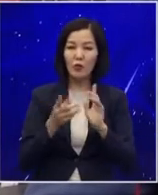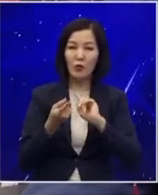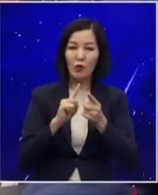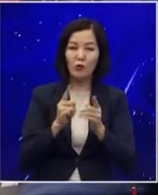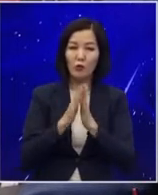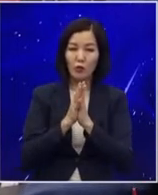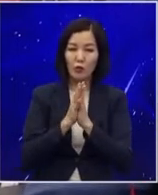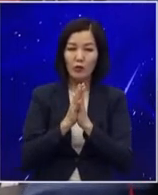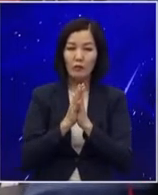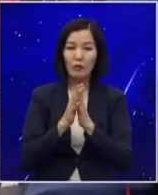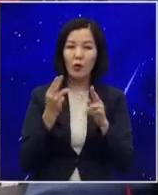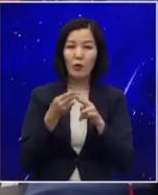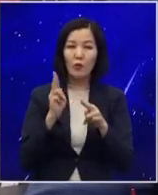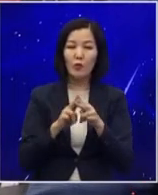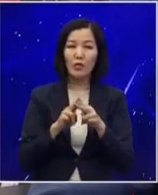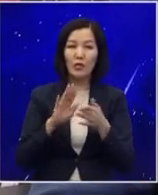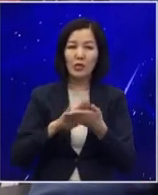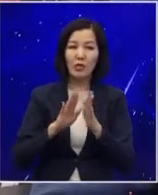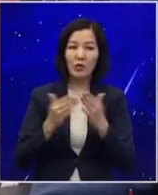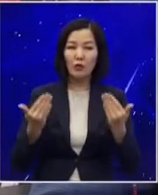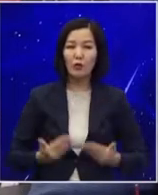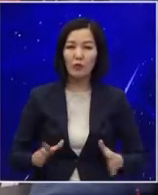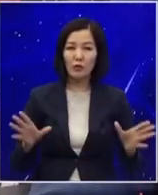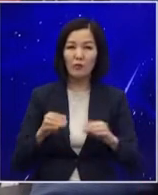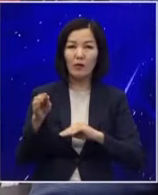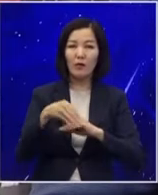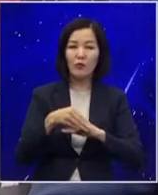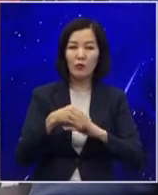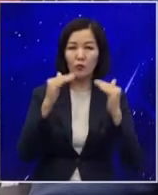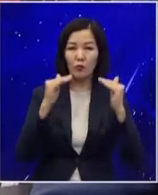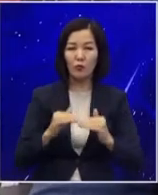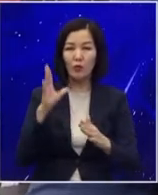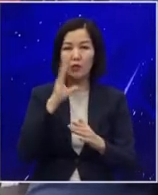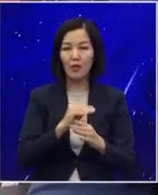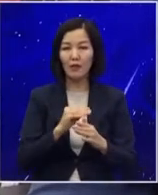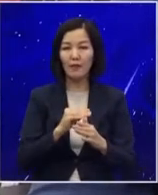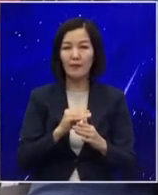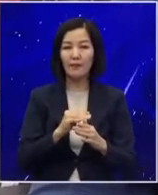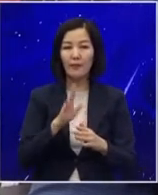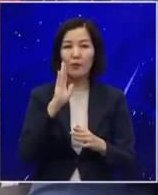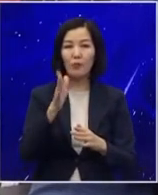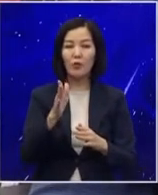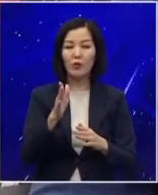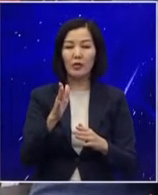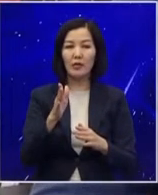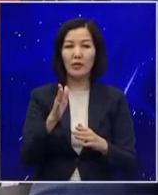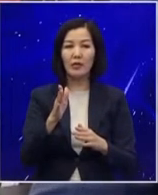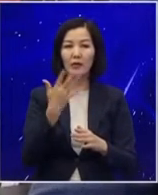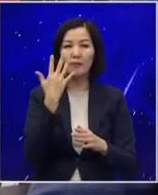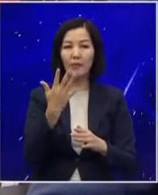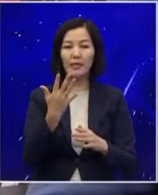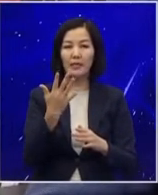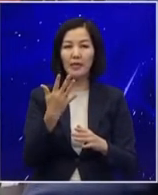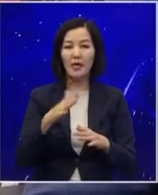сұрап жатырмыз. Өйткені осы жағдайда тұрмыстық сыбайлас жемқорлықтың азаюы төмен дейді. Болашақта енді 5